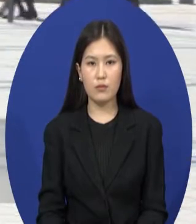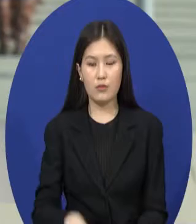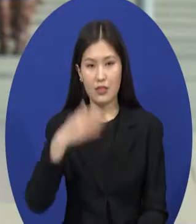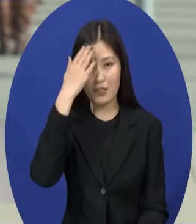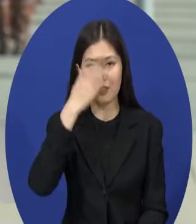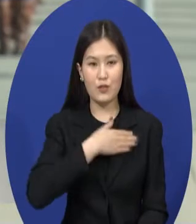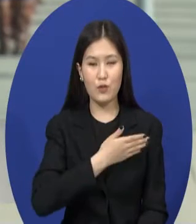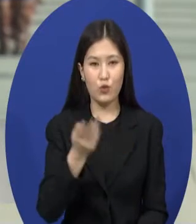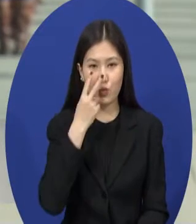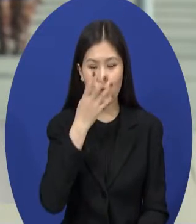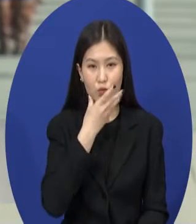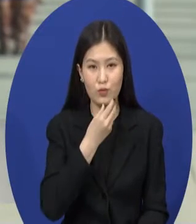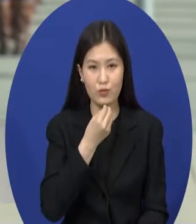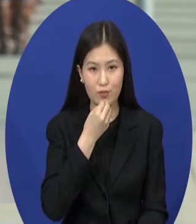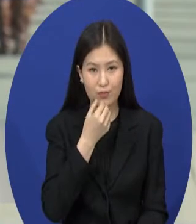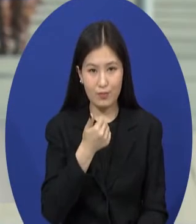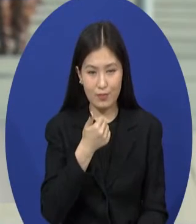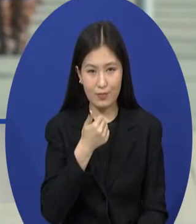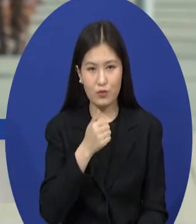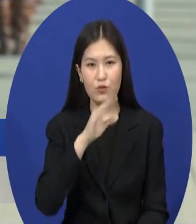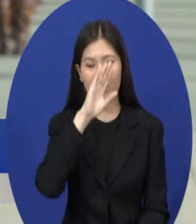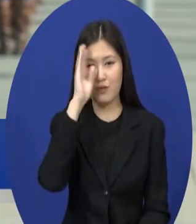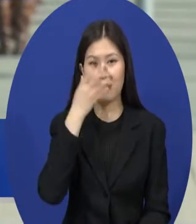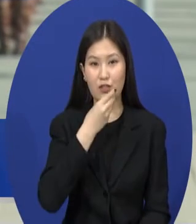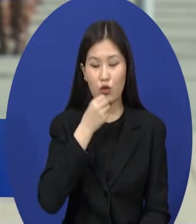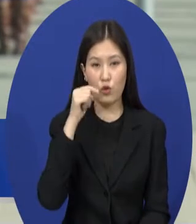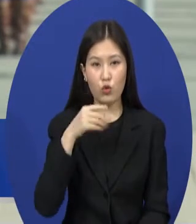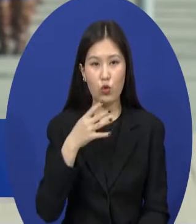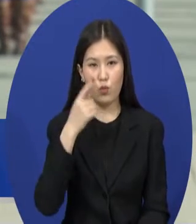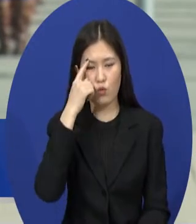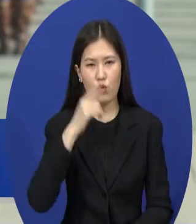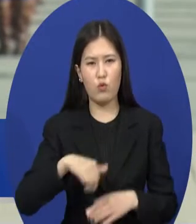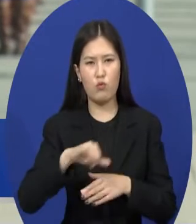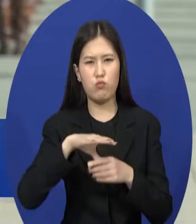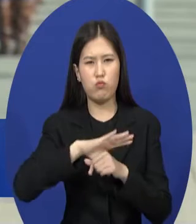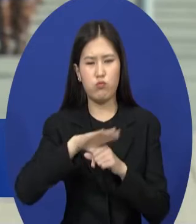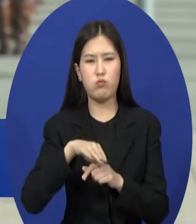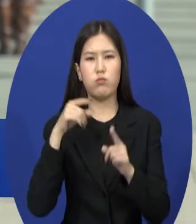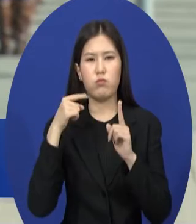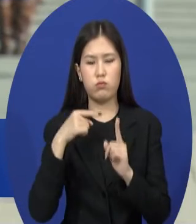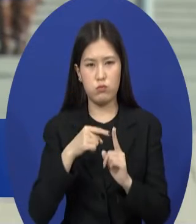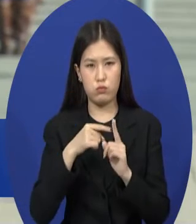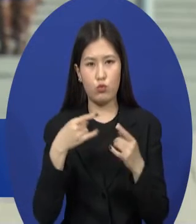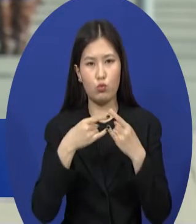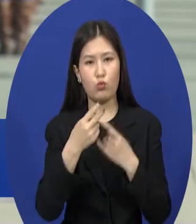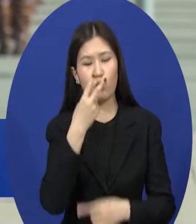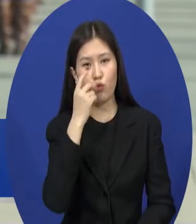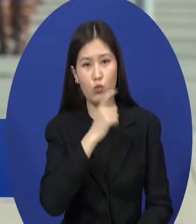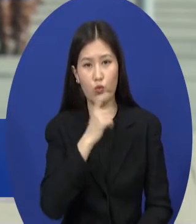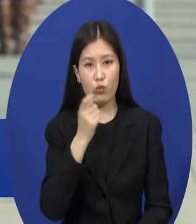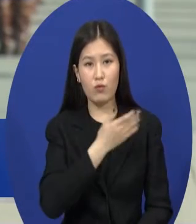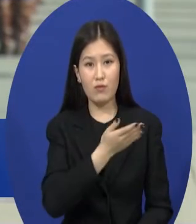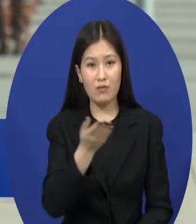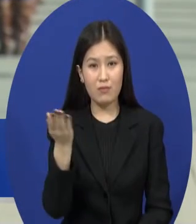Сайн байцгаана уу хүмүүс үзэгчдээ сайхан зосч байна уу? Өнөөдөр Монгол улсын төрийн далбааны өдрөө. Телевиз үзэн суугаа Монгол хүмүүст Монгол